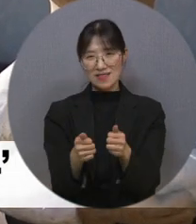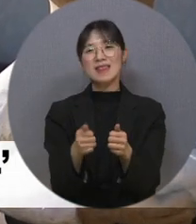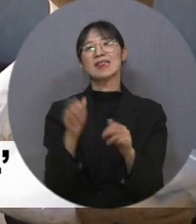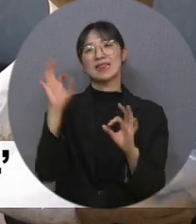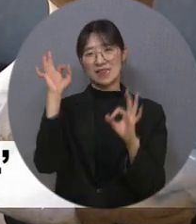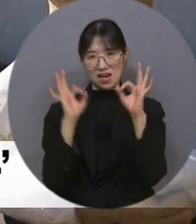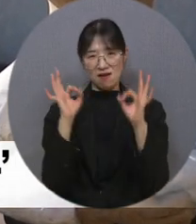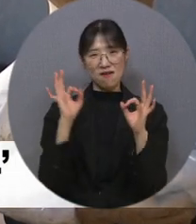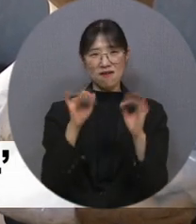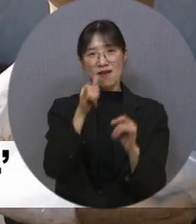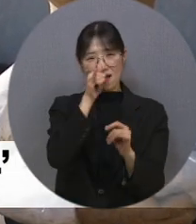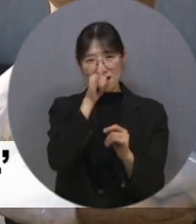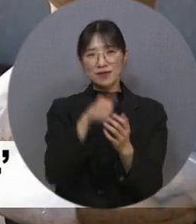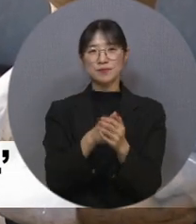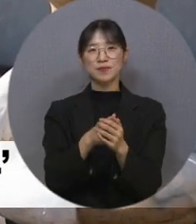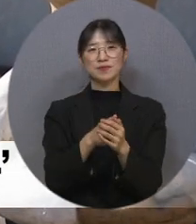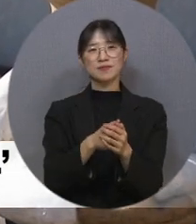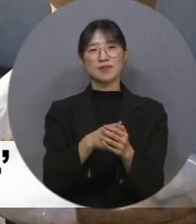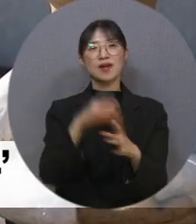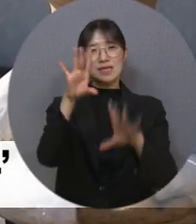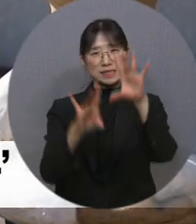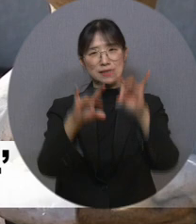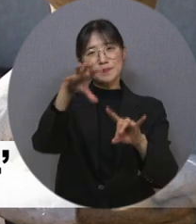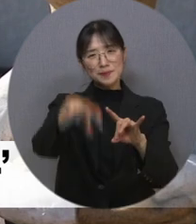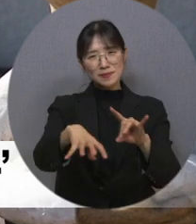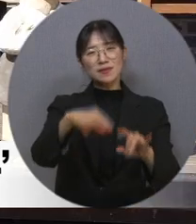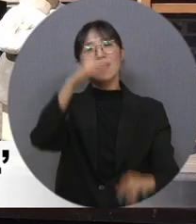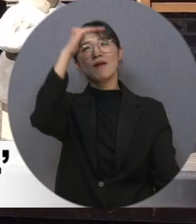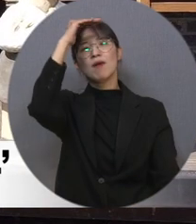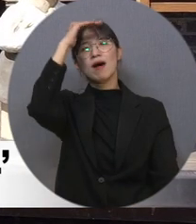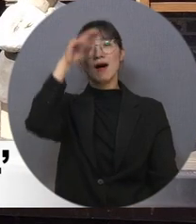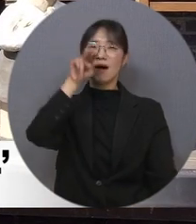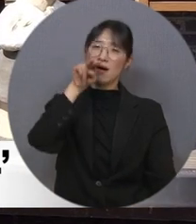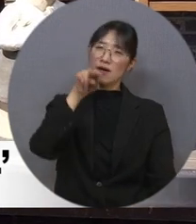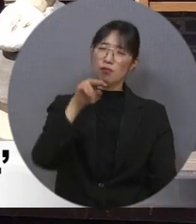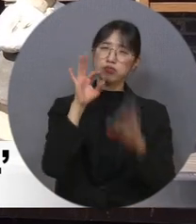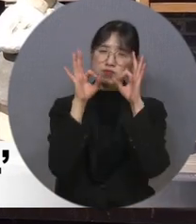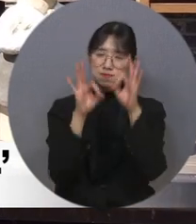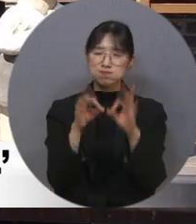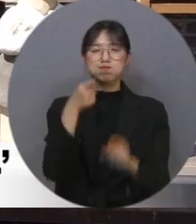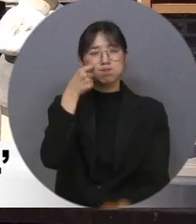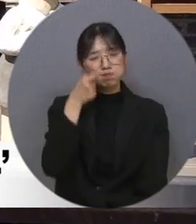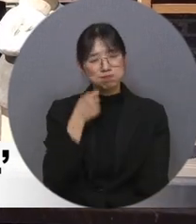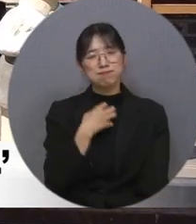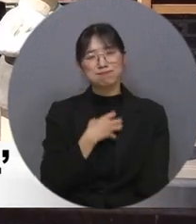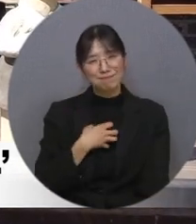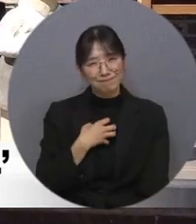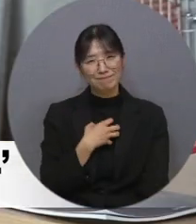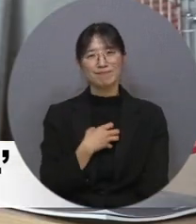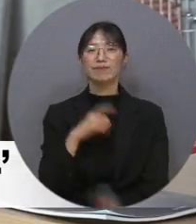인형이 순천만 습지를 바라보고 있는 모습은 애처롭게 느껴집니다.